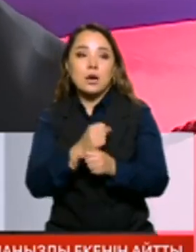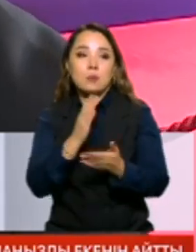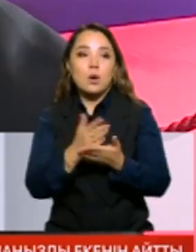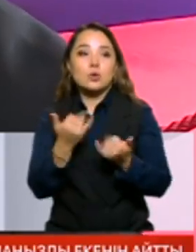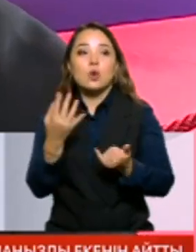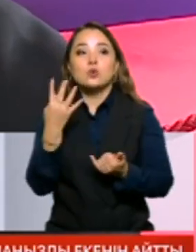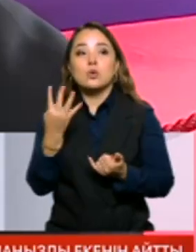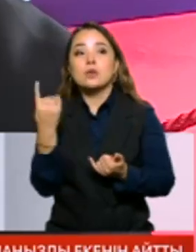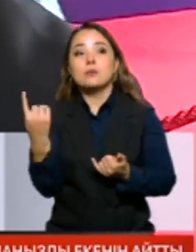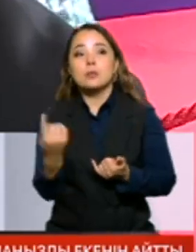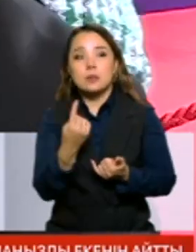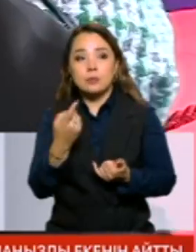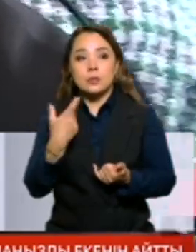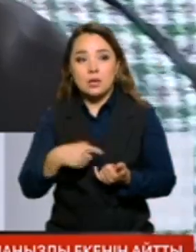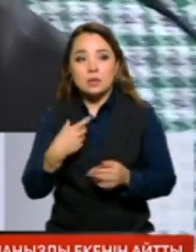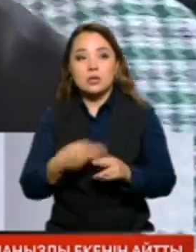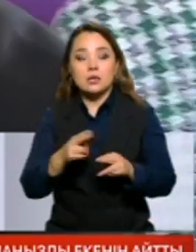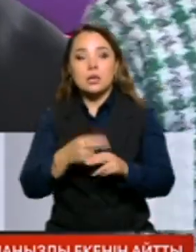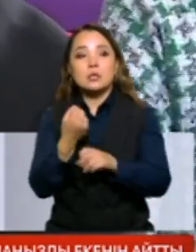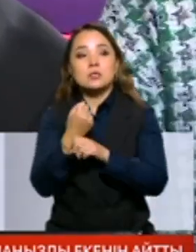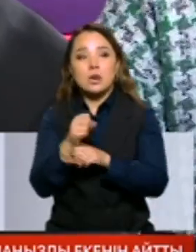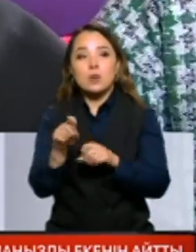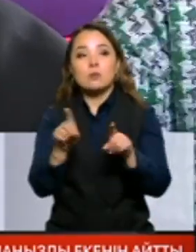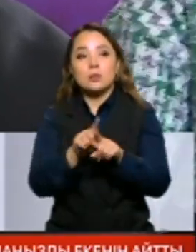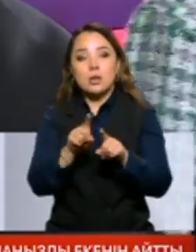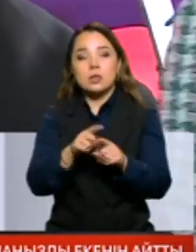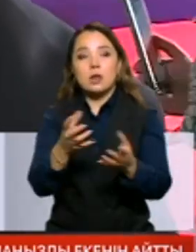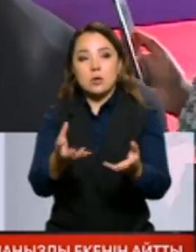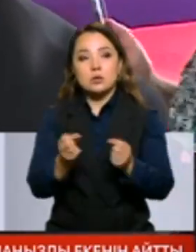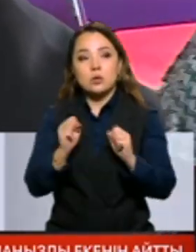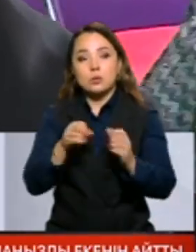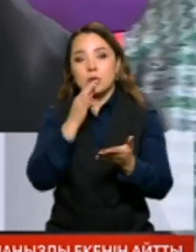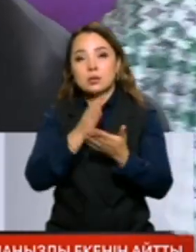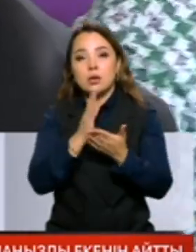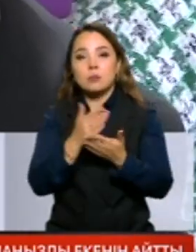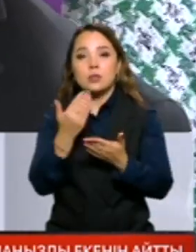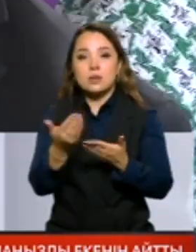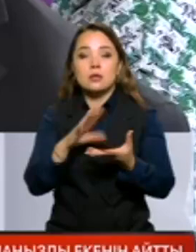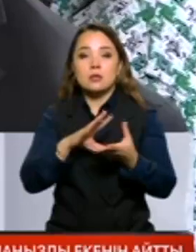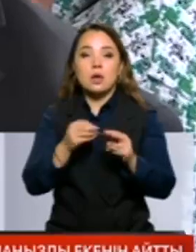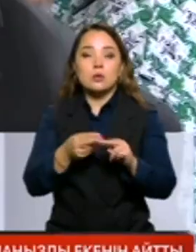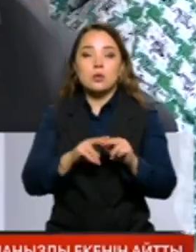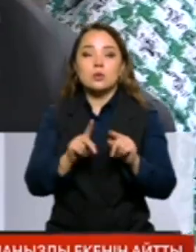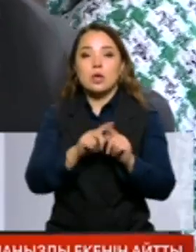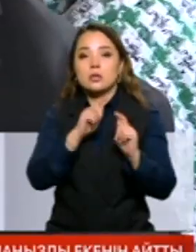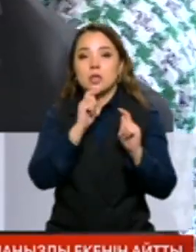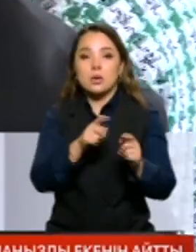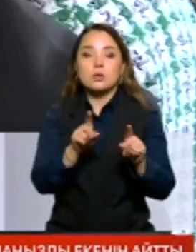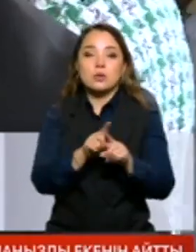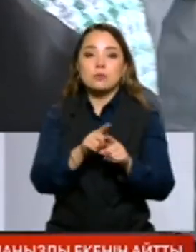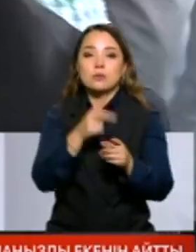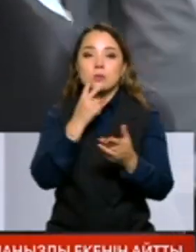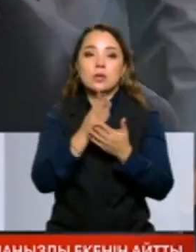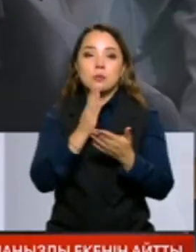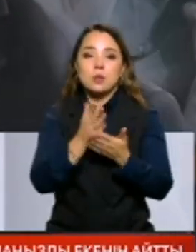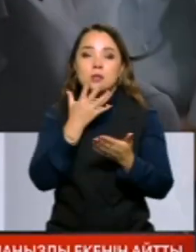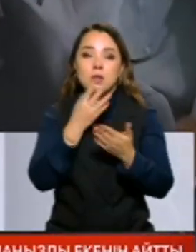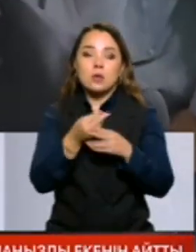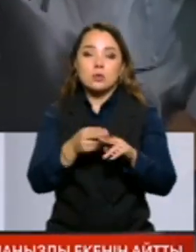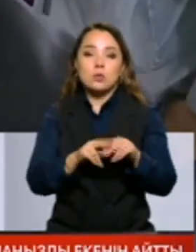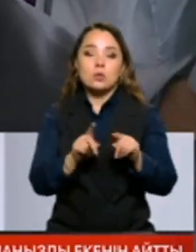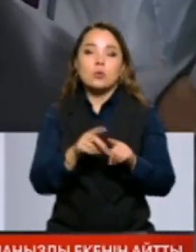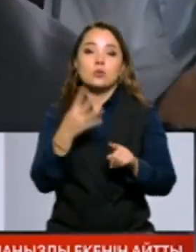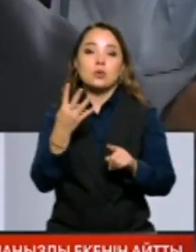қазір төрттің біріміз бұйырса енді жеңімпазға да алатын шығармыз. Бірақ мәселе әлгі сыйлық қымбат емес, сүйіну қымбат дейді ғой.